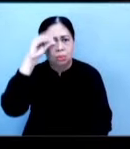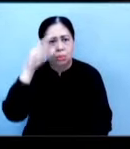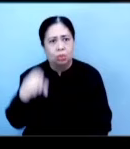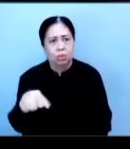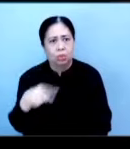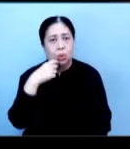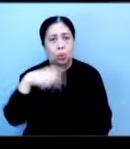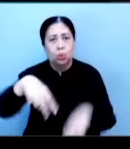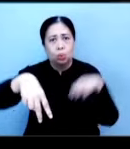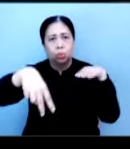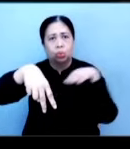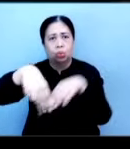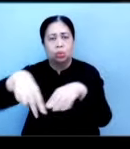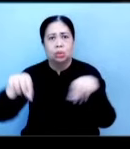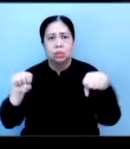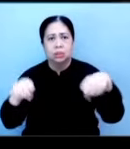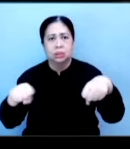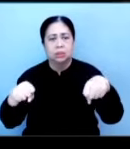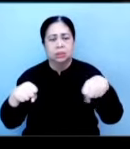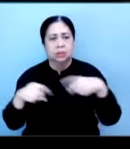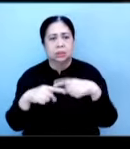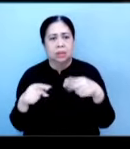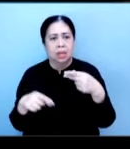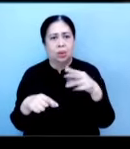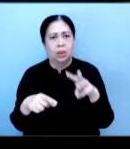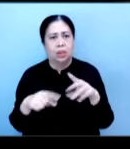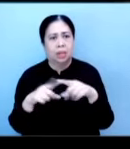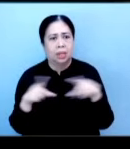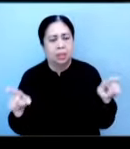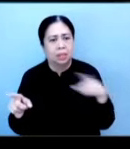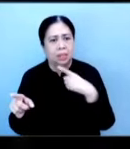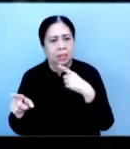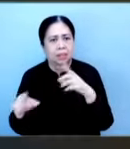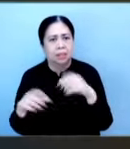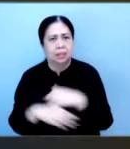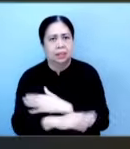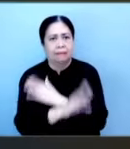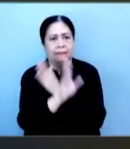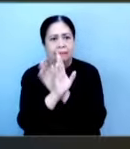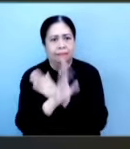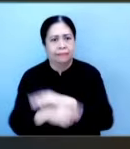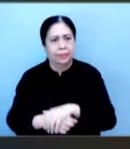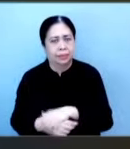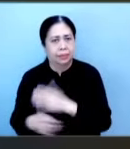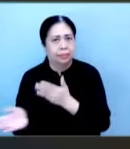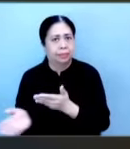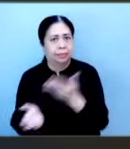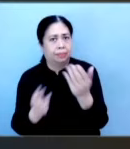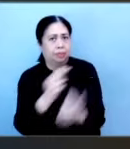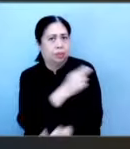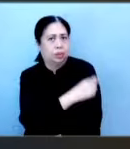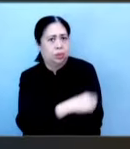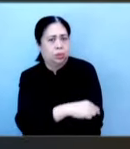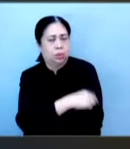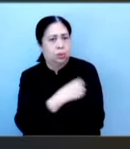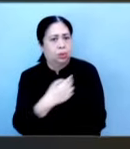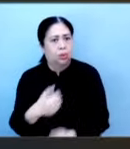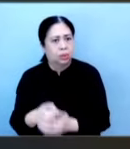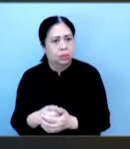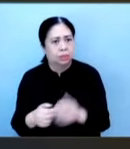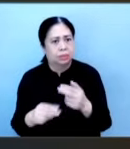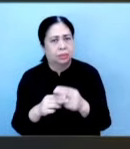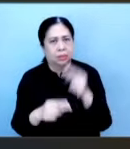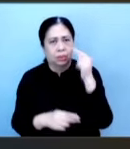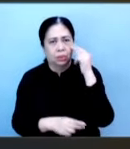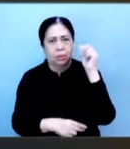nabangga ng motorsiklo Sa highway ng Barangay Santo Niño Davao City dinala pa sa ospital ang biktima na si nito Ambat pero